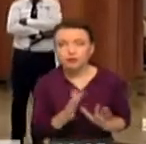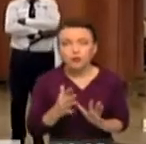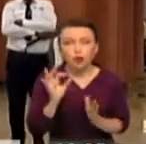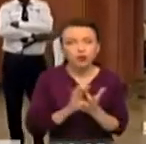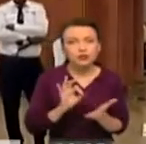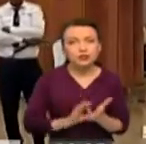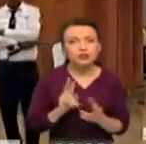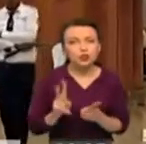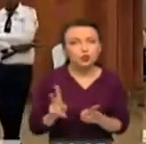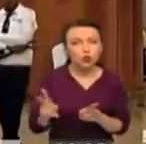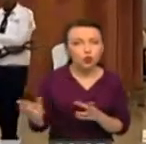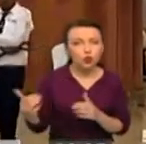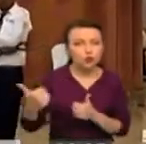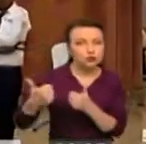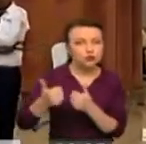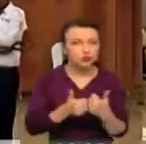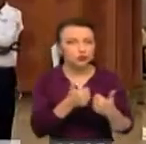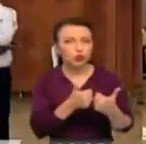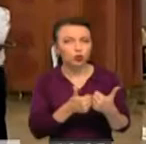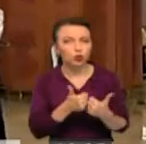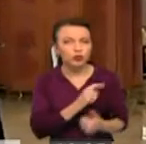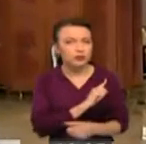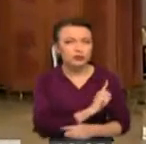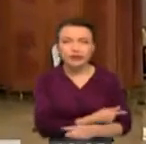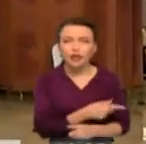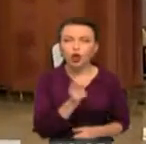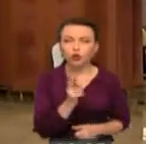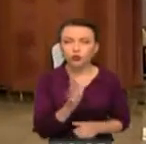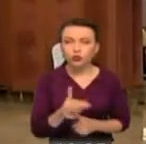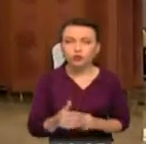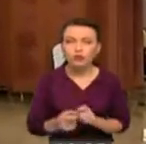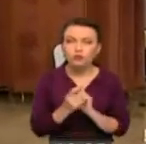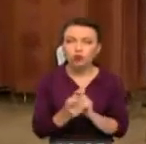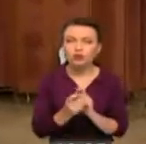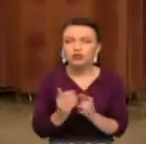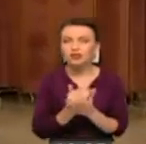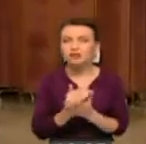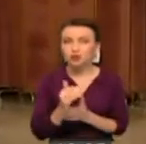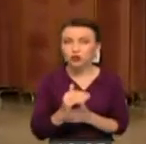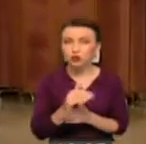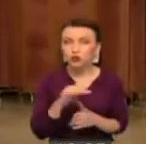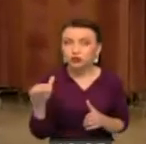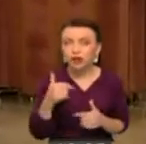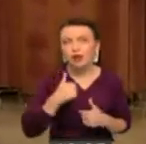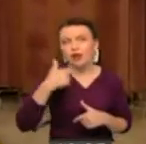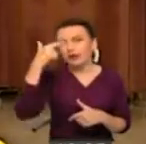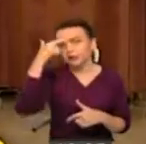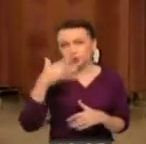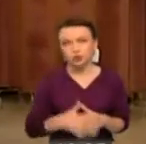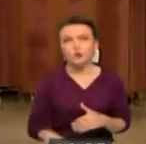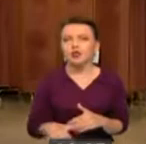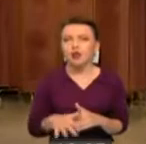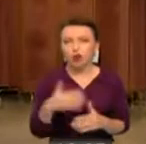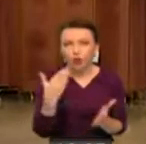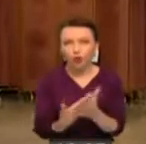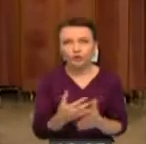хто сьогодні складає дійсно сильну конкуренцію, хто буде боротися за високі позиції, я зрозуміла, що